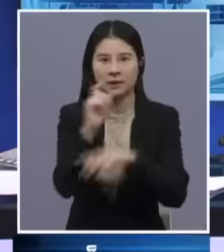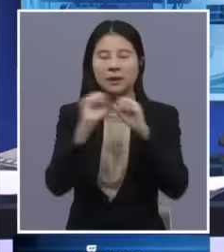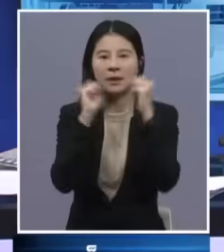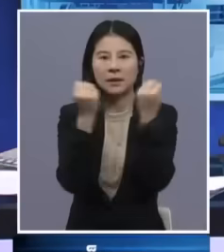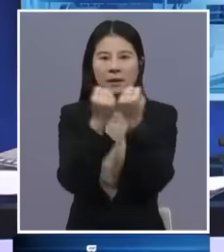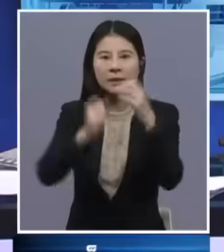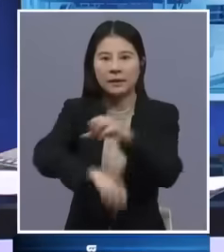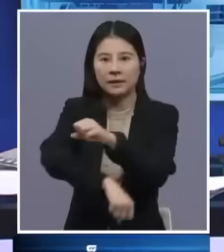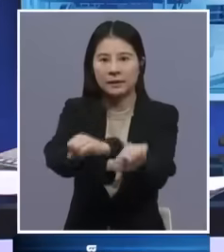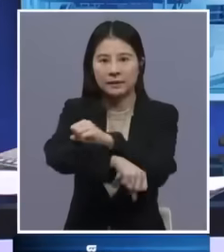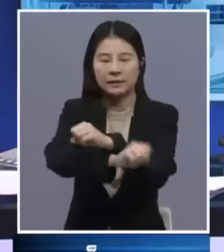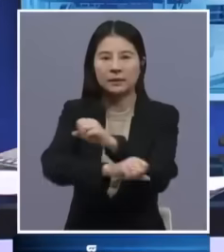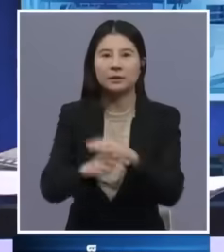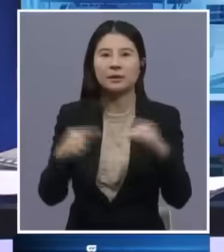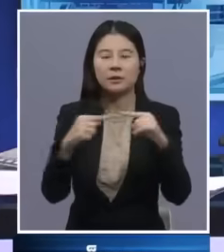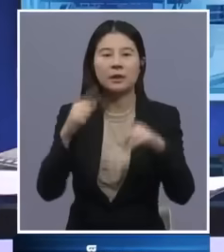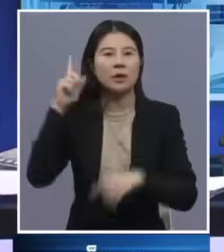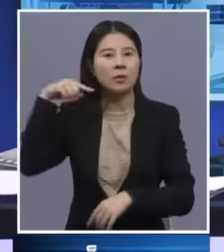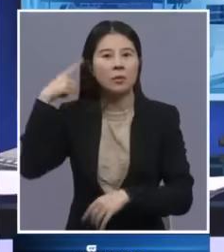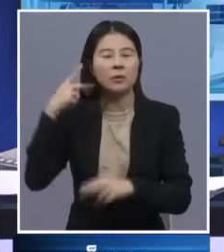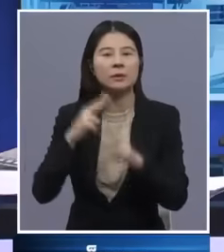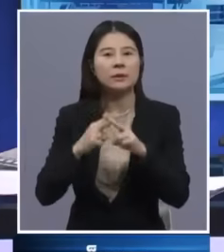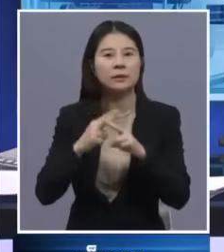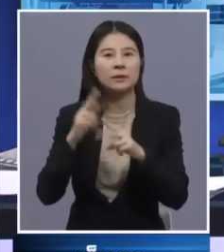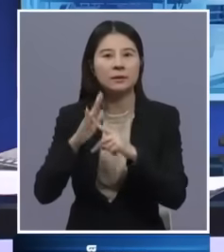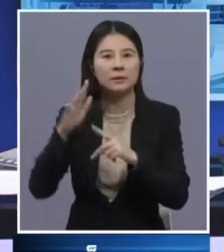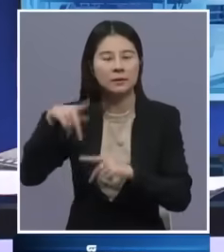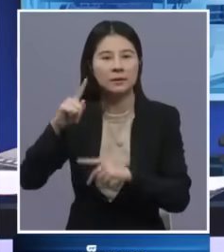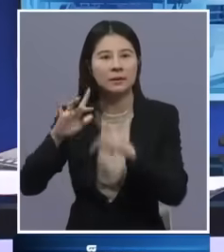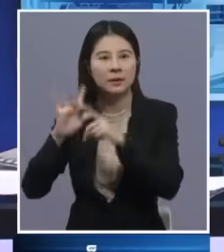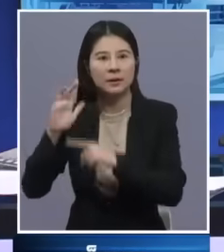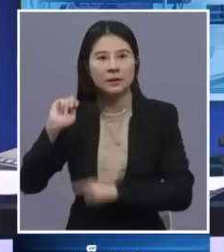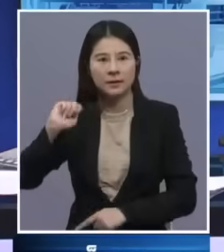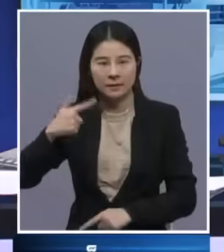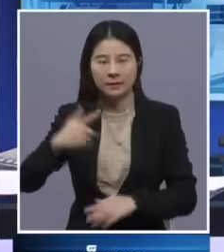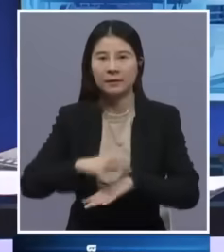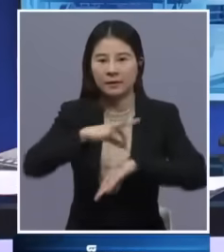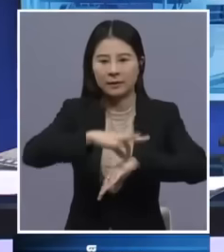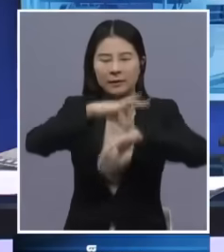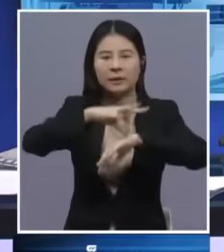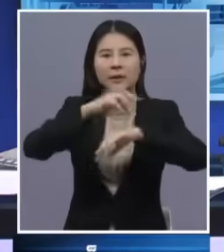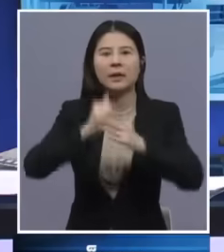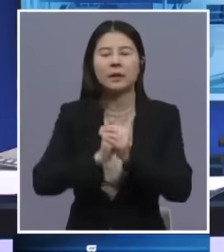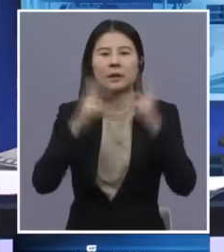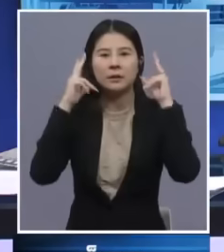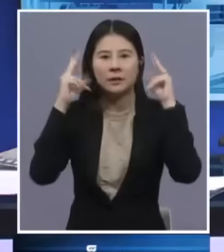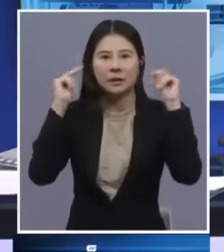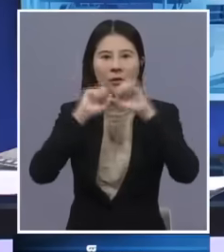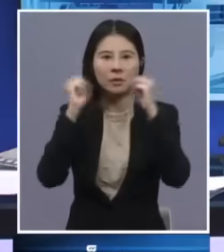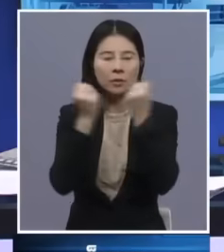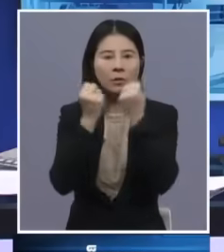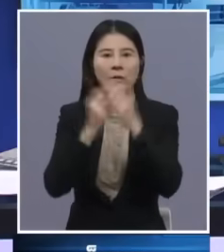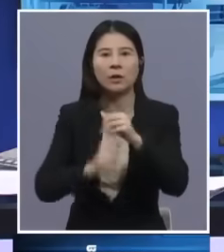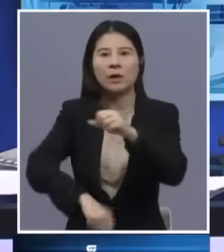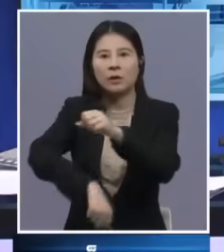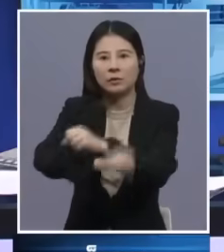อลมาดามแป้ง ค่ะจะมาลงชิง มีแต่เวที นายกสมาคมฟุตบอล มีแต่เวทีผู้หญิงทั้งนั้นเลย